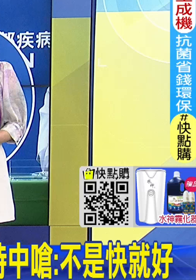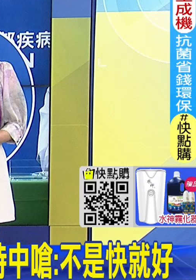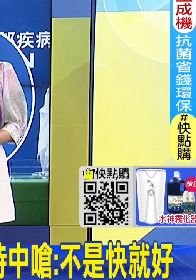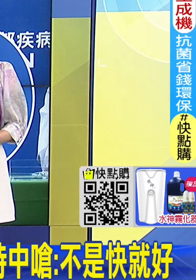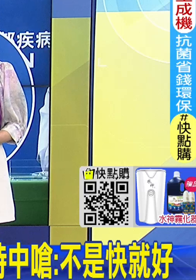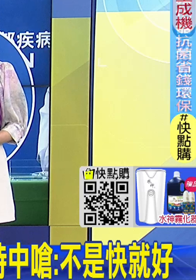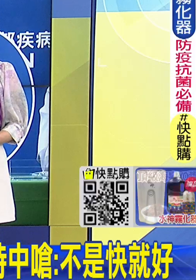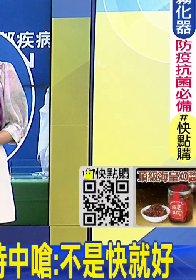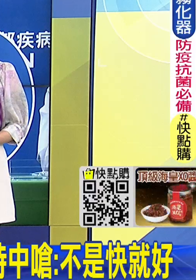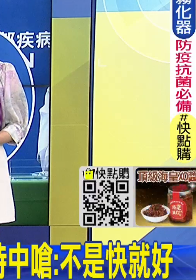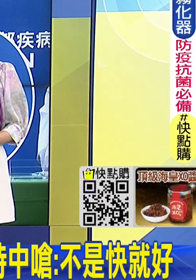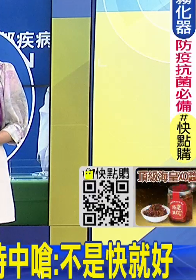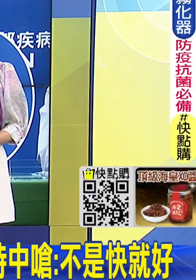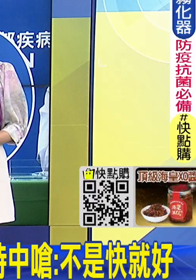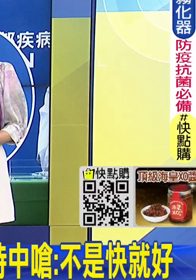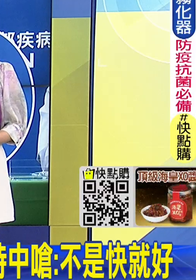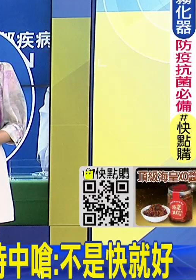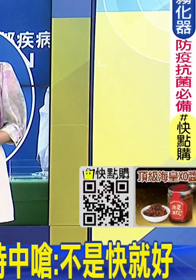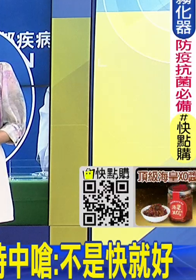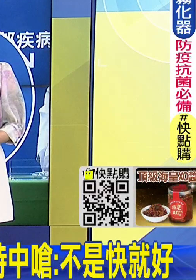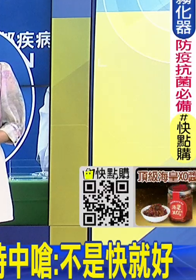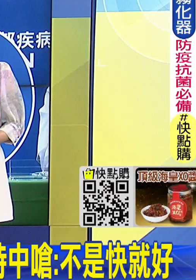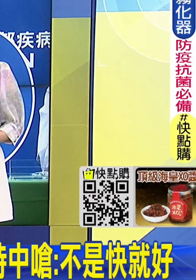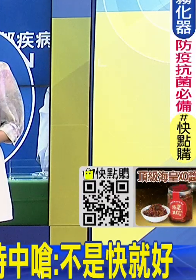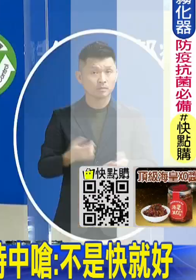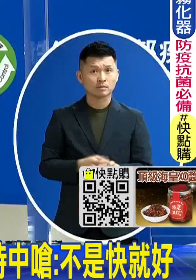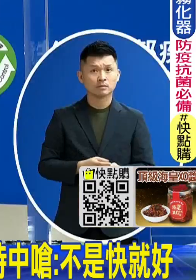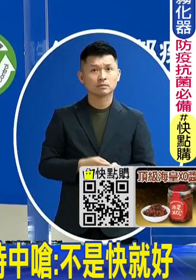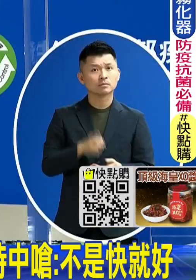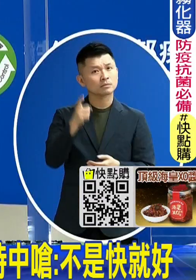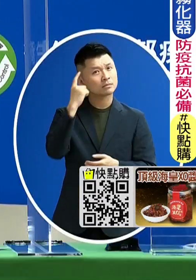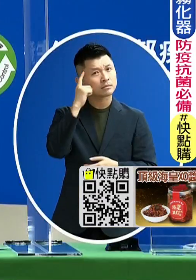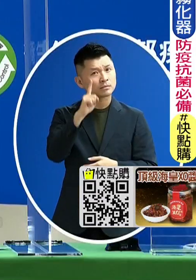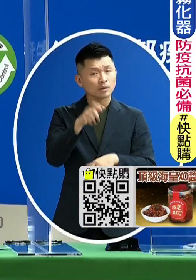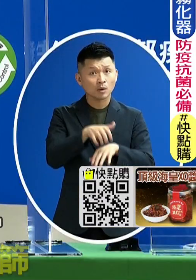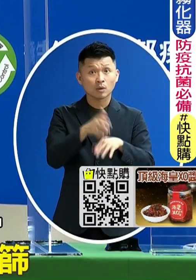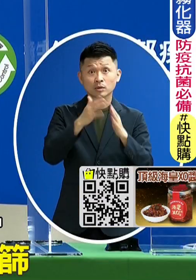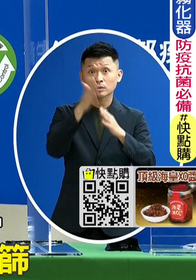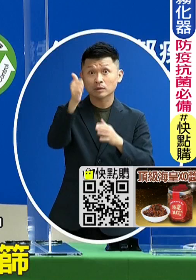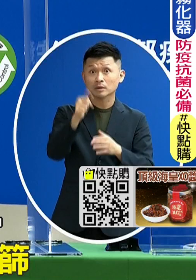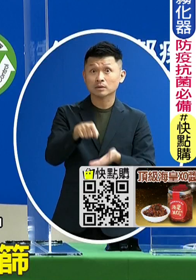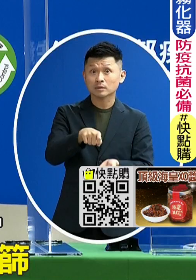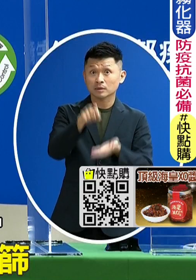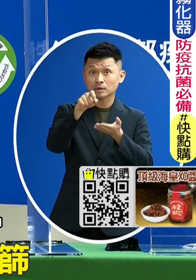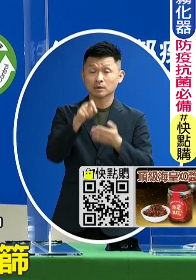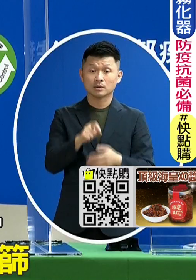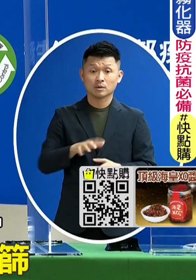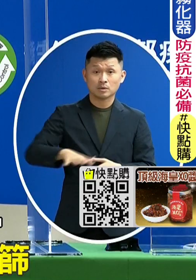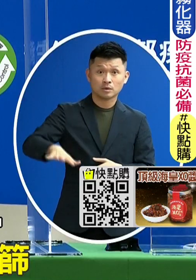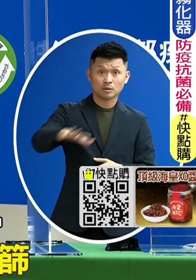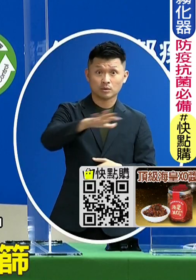是快就好，来听听他是怎么回应。 侯市长说前面快筛